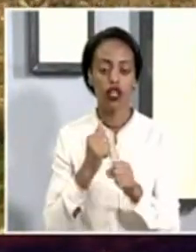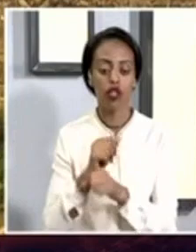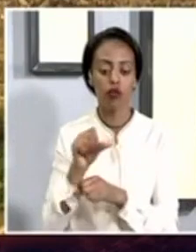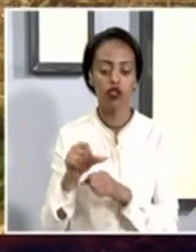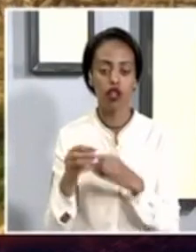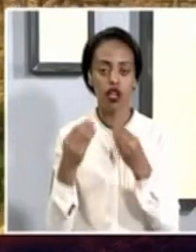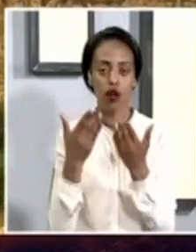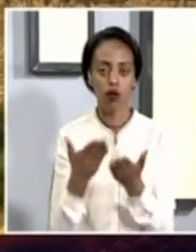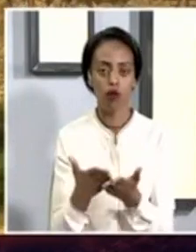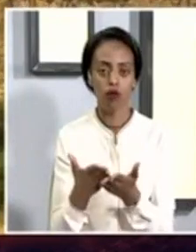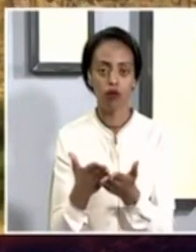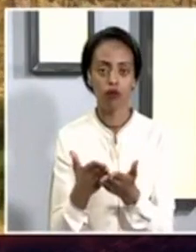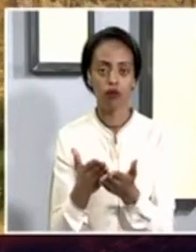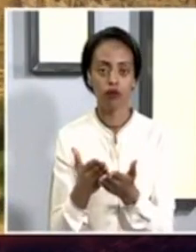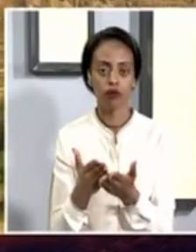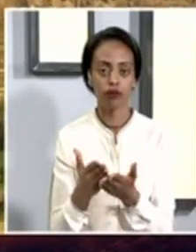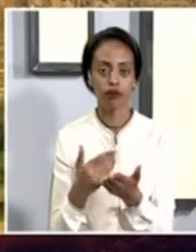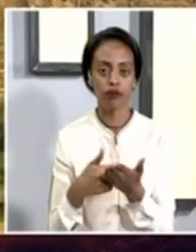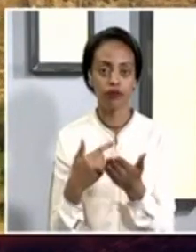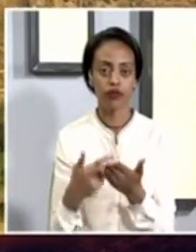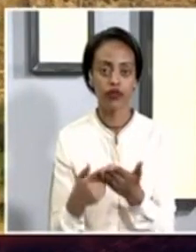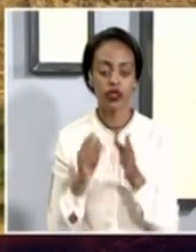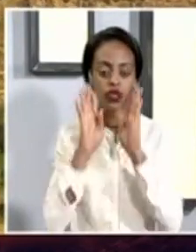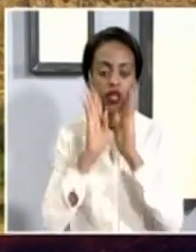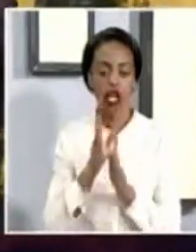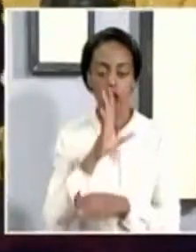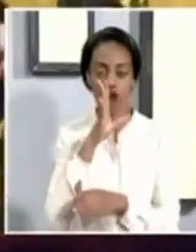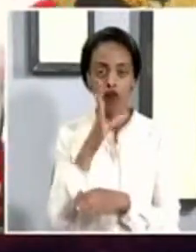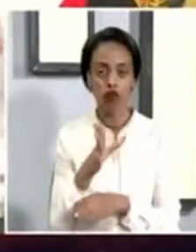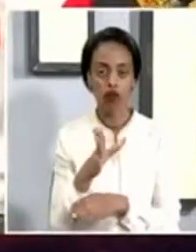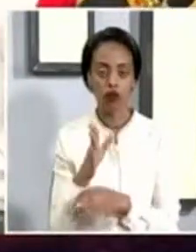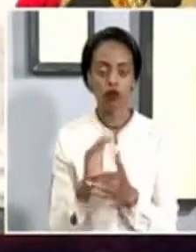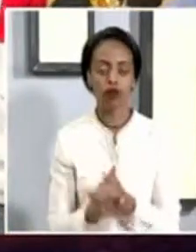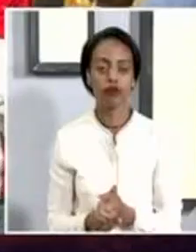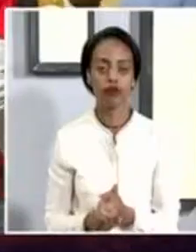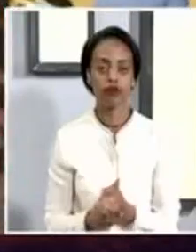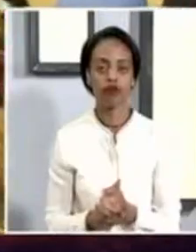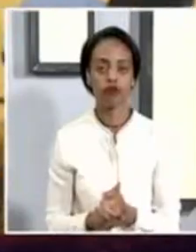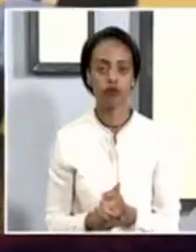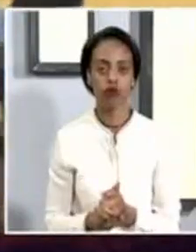جرايهوكو دق اووي قدماخو سلام افتر لكم